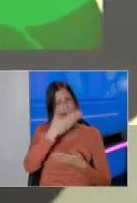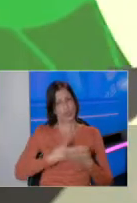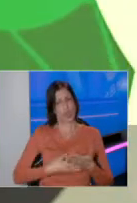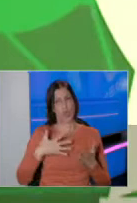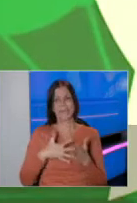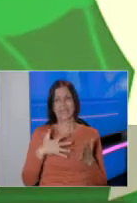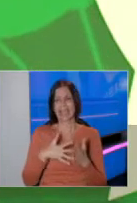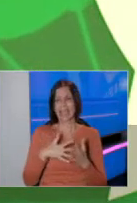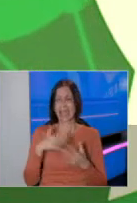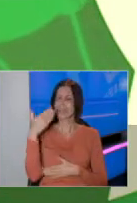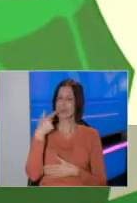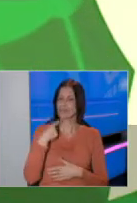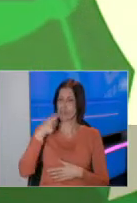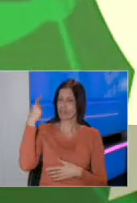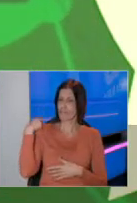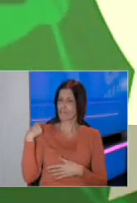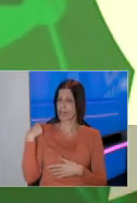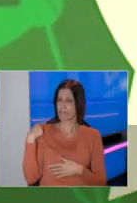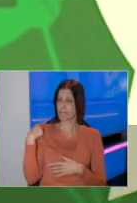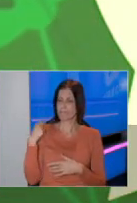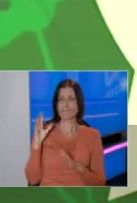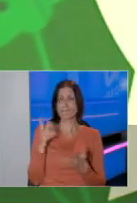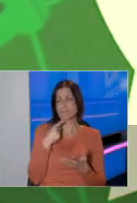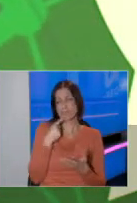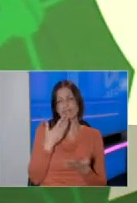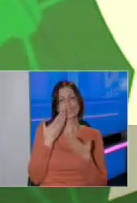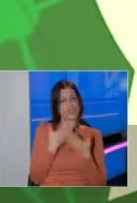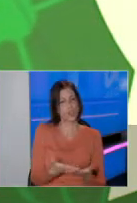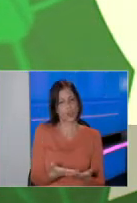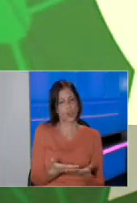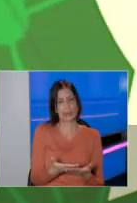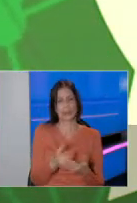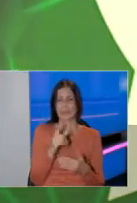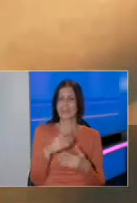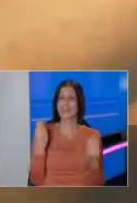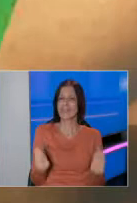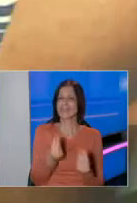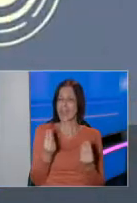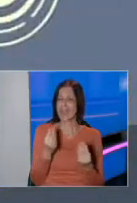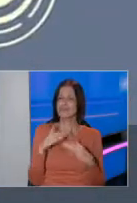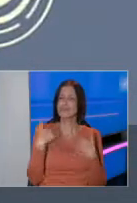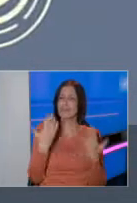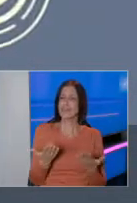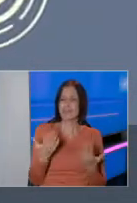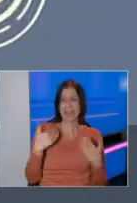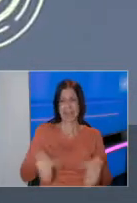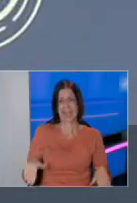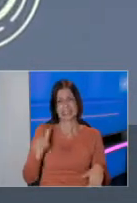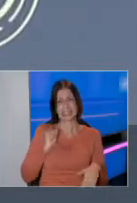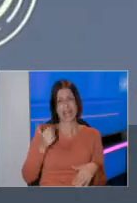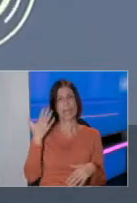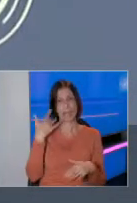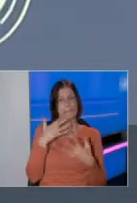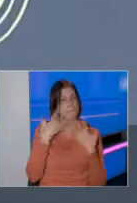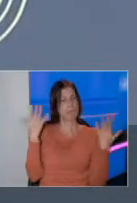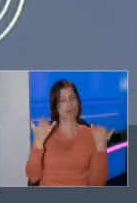המדינה מהשנה שעברה, על כך איך נאמר, השירות והדברים שניתנים לנכי צה"ל, שהיו פעם ברורים